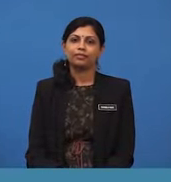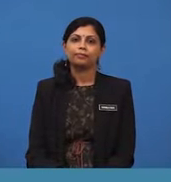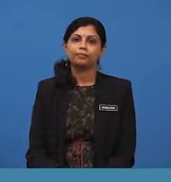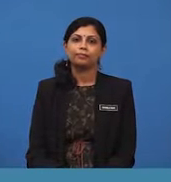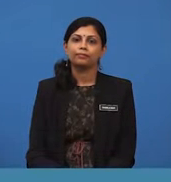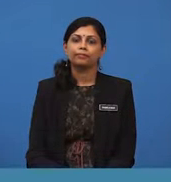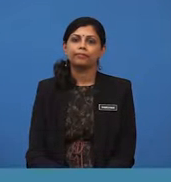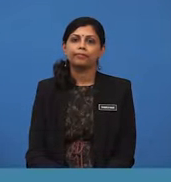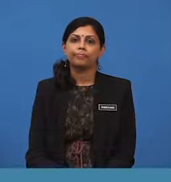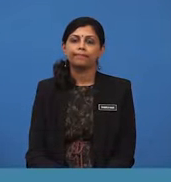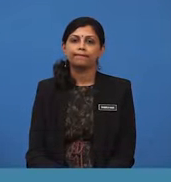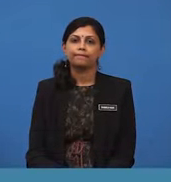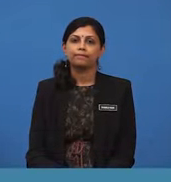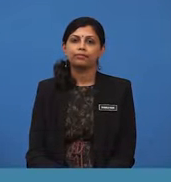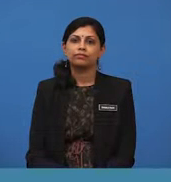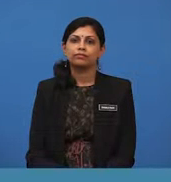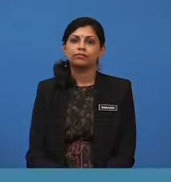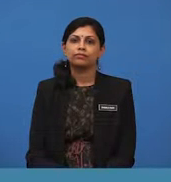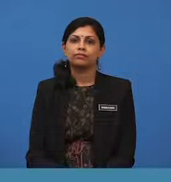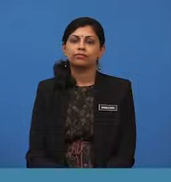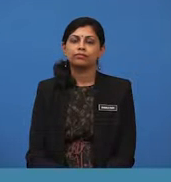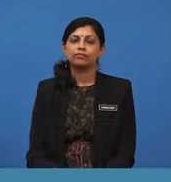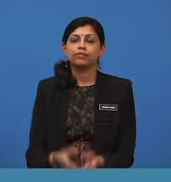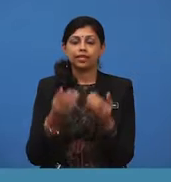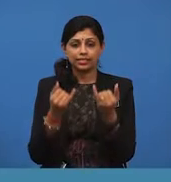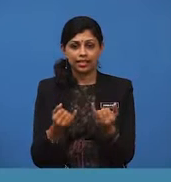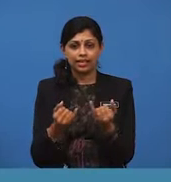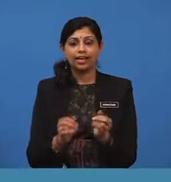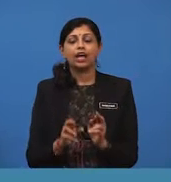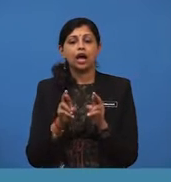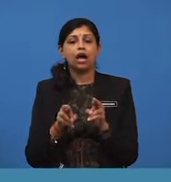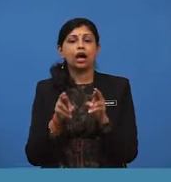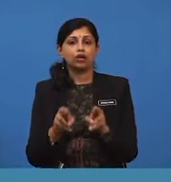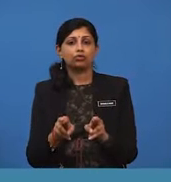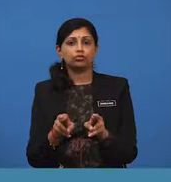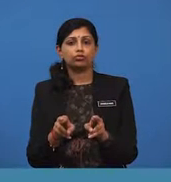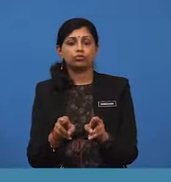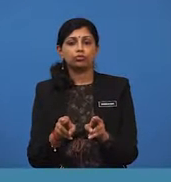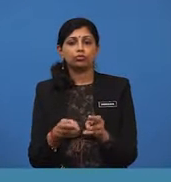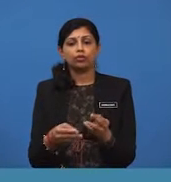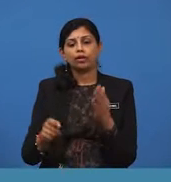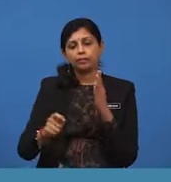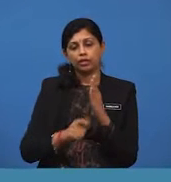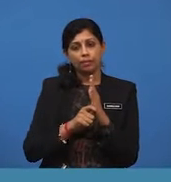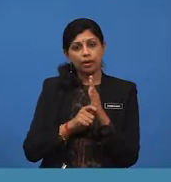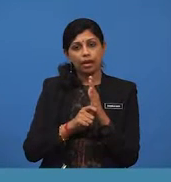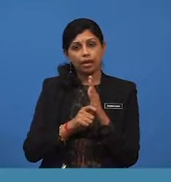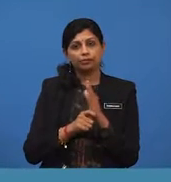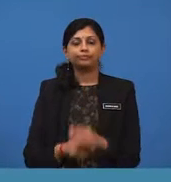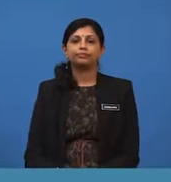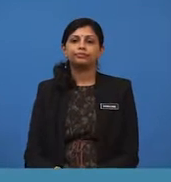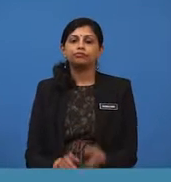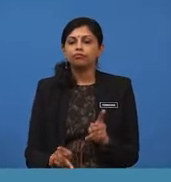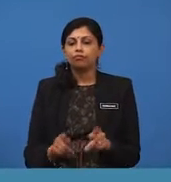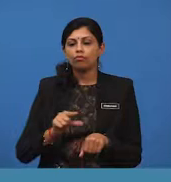Seterusnya, arus aruhan bagi dawai lurus akan bertambah apabila magnet yang